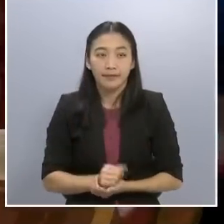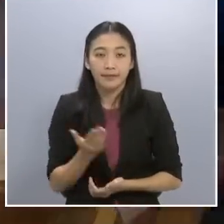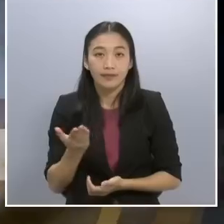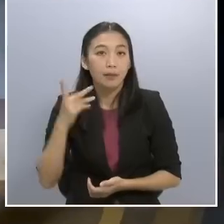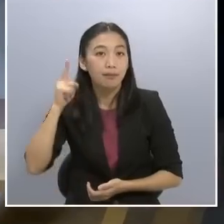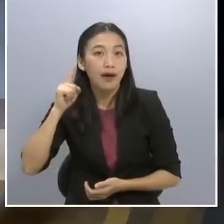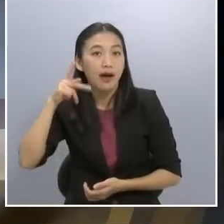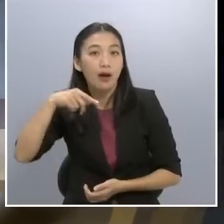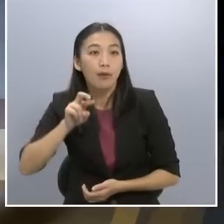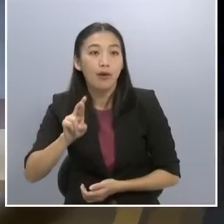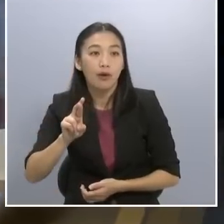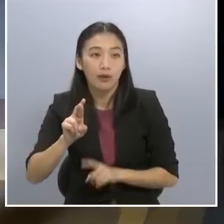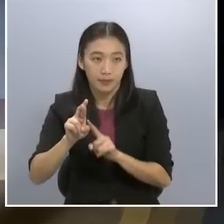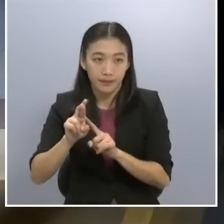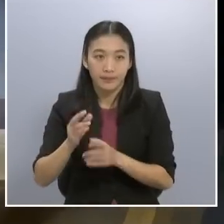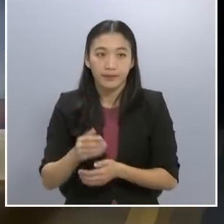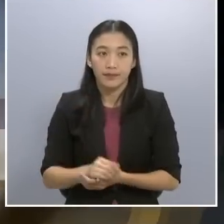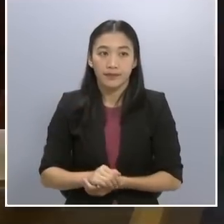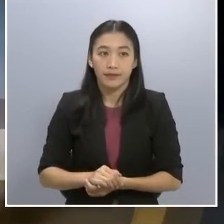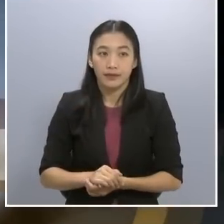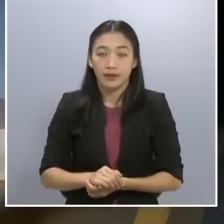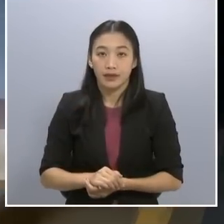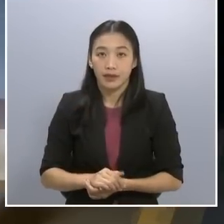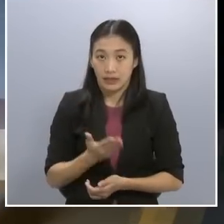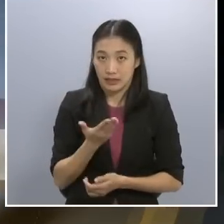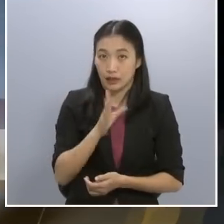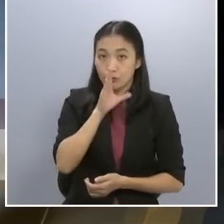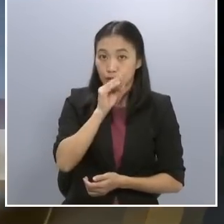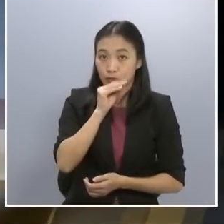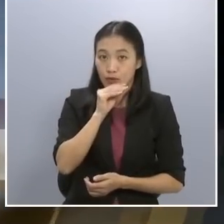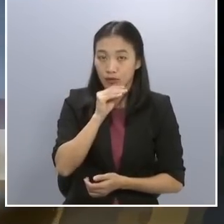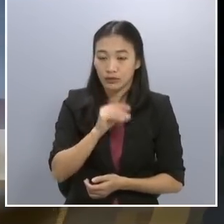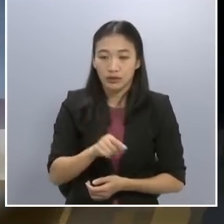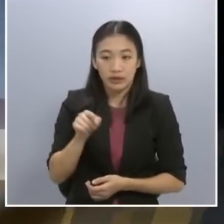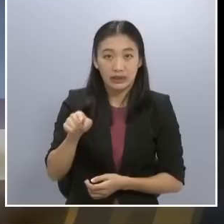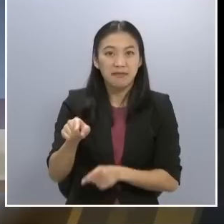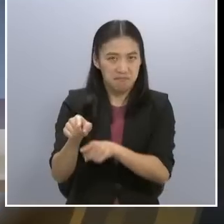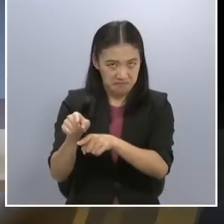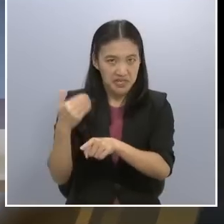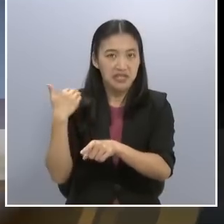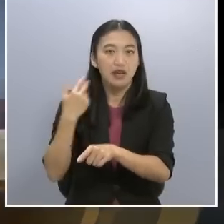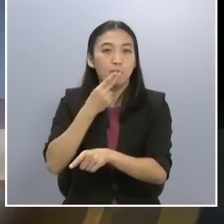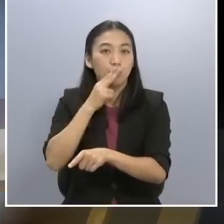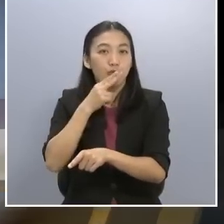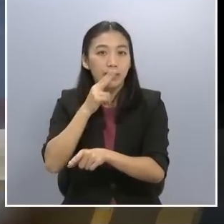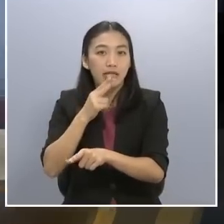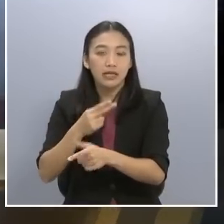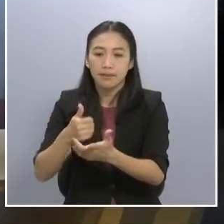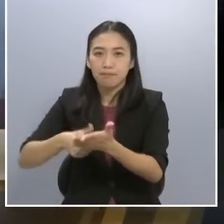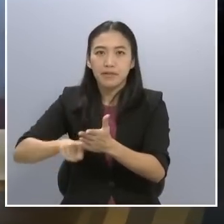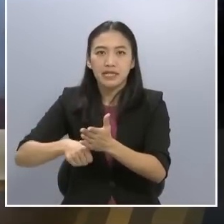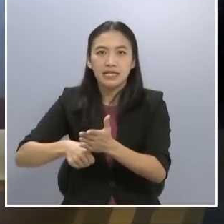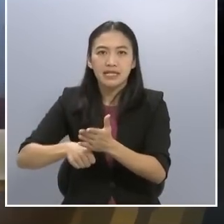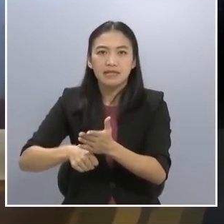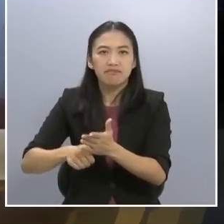ในกรณีนั้นแหละเขาผิดจริงเขามีบุหรี่หนีภาษีจริงไม่ได้เสียสรรพสามิตจริงเขาก็ยอมเสียตัง